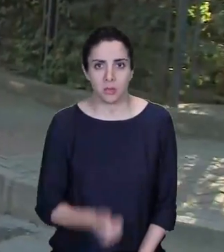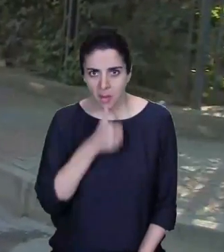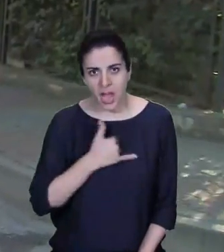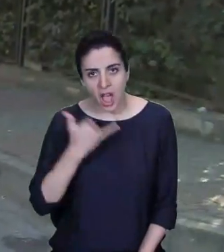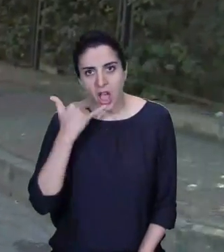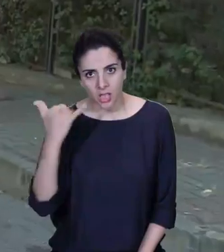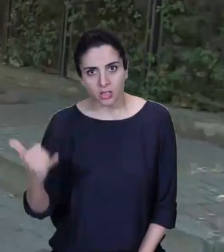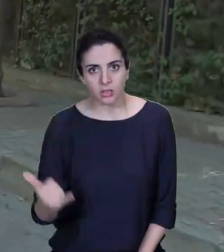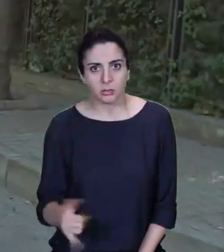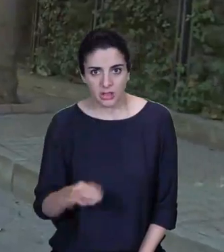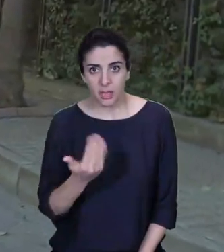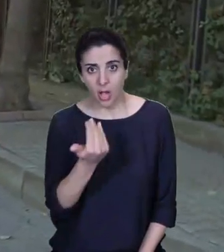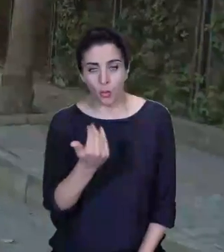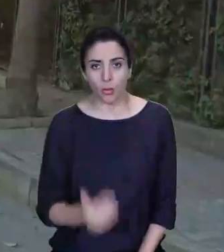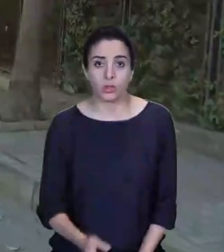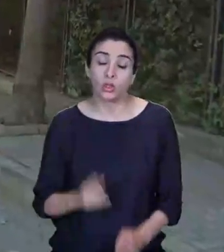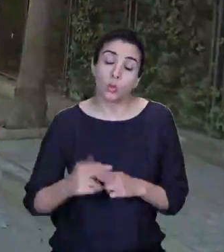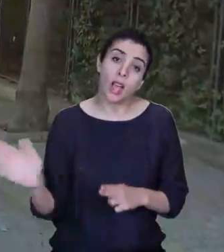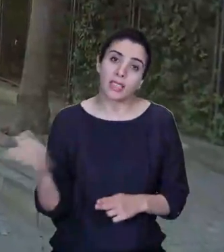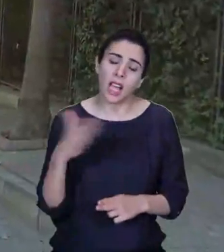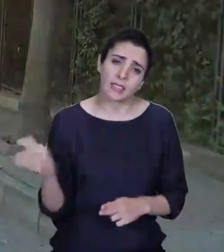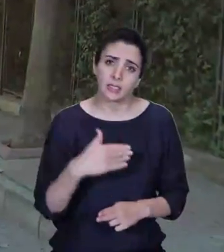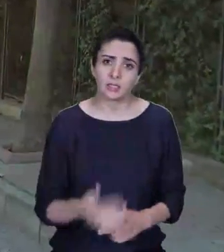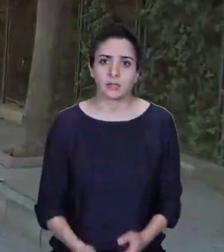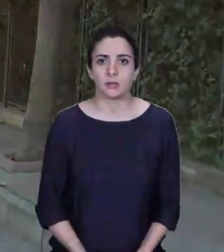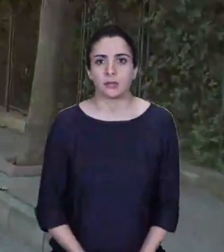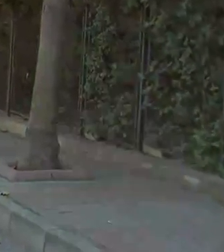aradım. Şimdi gelecek. Çabuk yürü. Yürü.